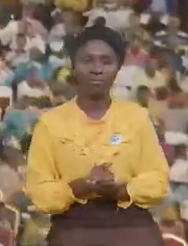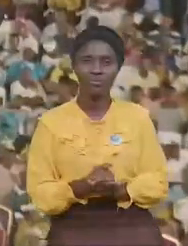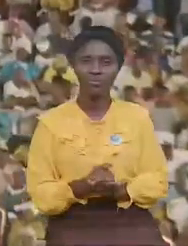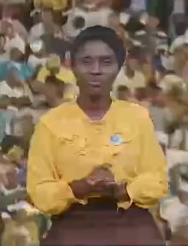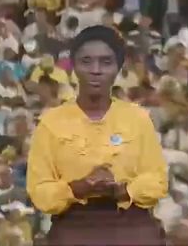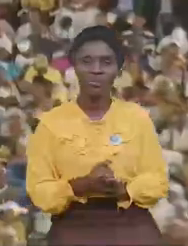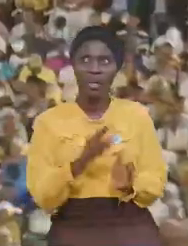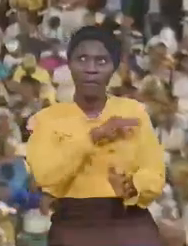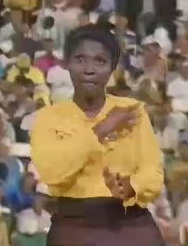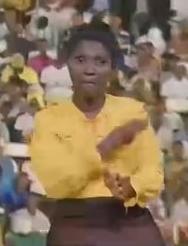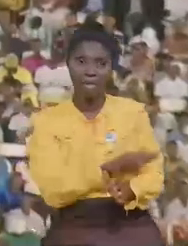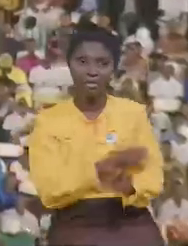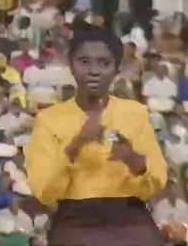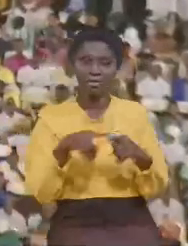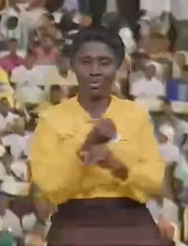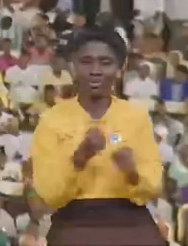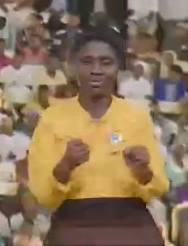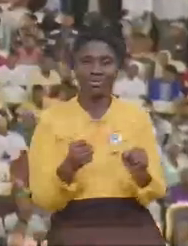Il a le pouvoir pour délivrer.